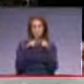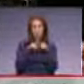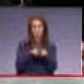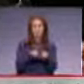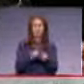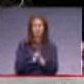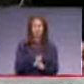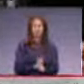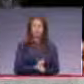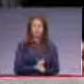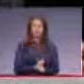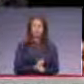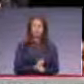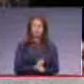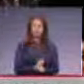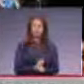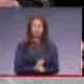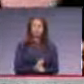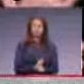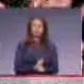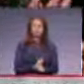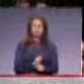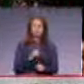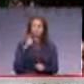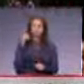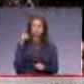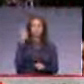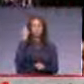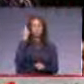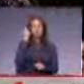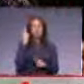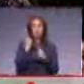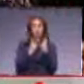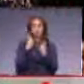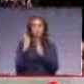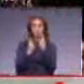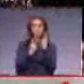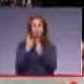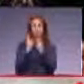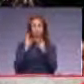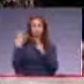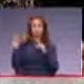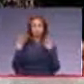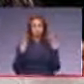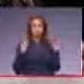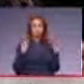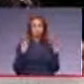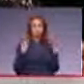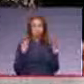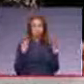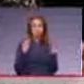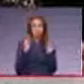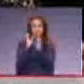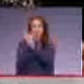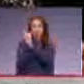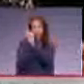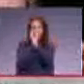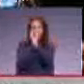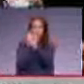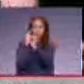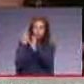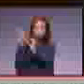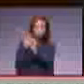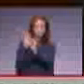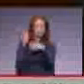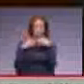ما يقولولوش، لان هو سايبينه بطبيعته. انا كده كمان، انا كده لا بص للكاميرا ولا عايز ابص